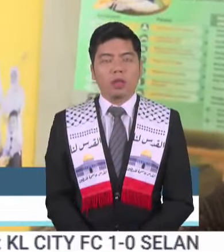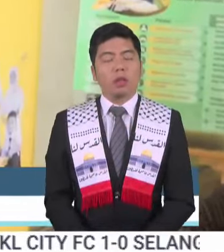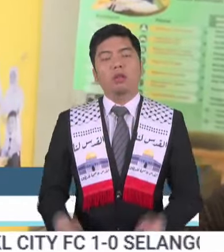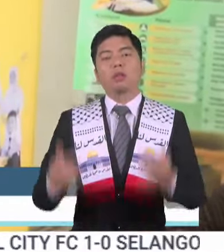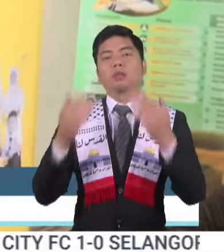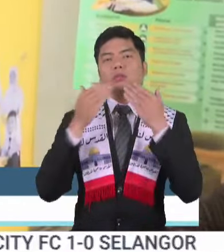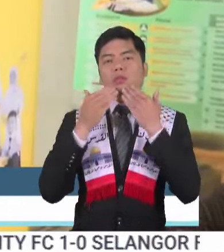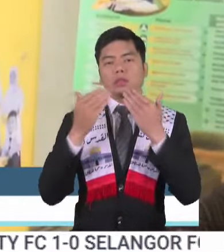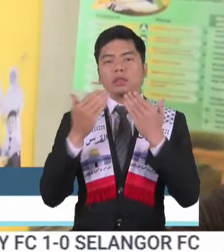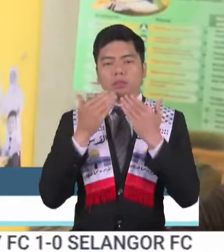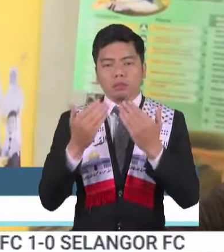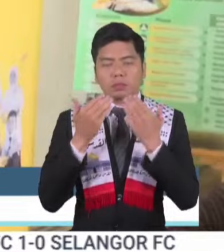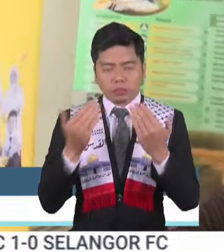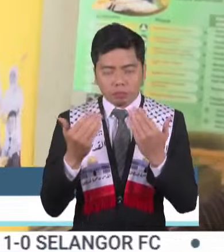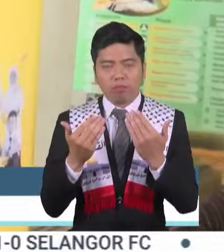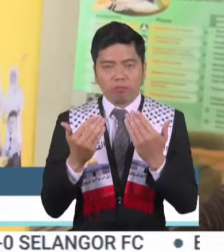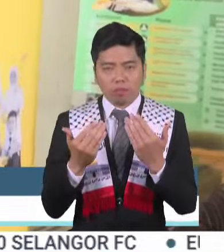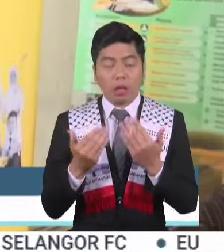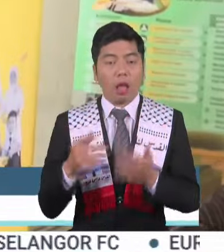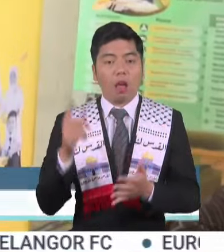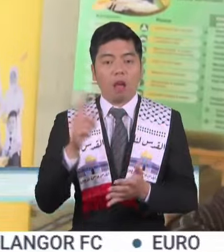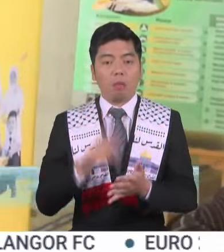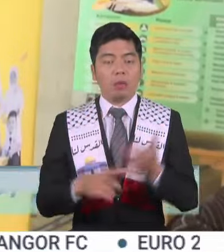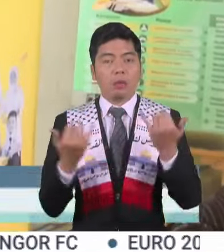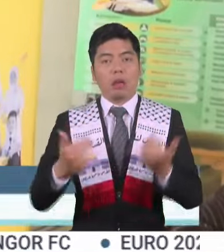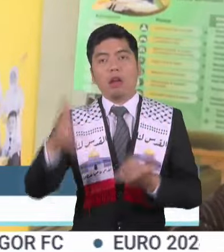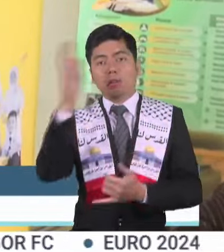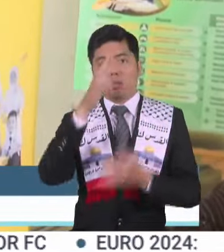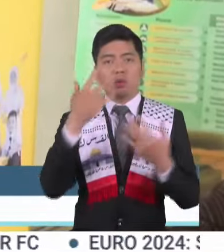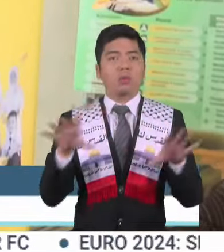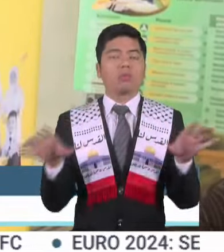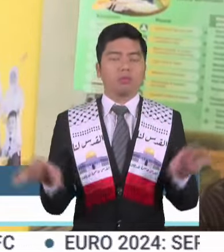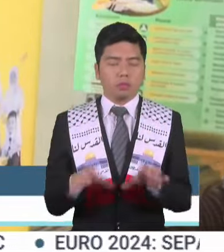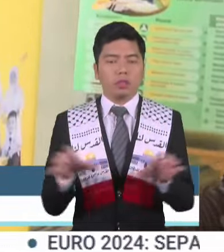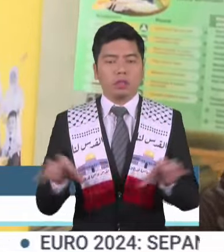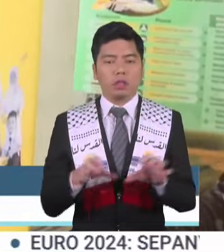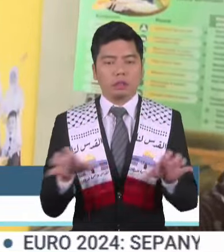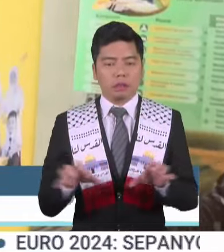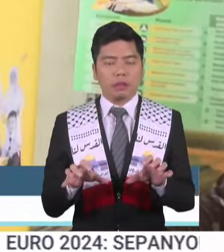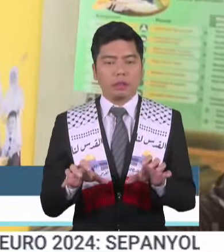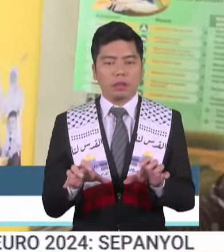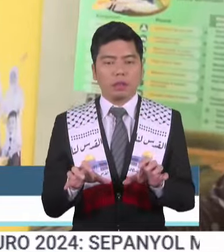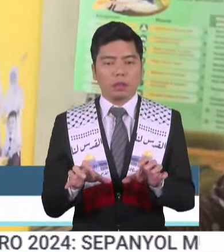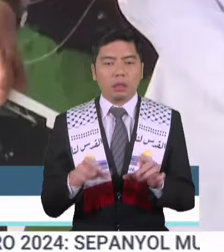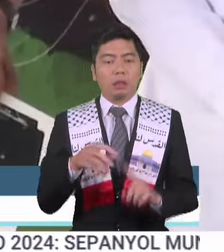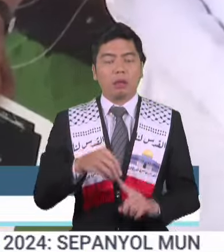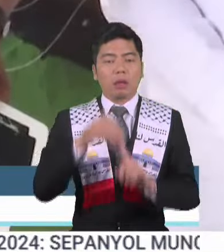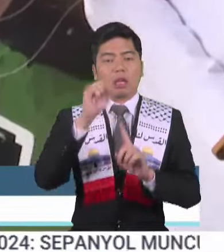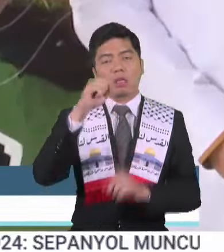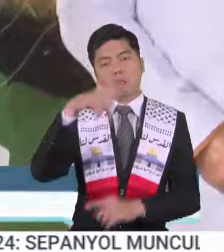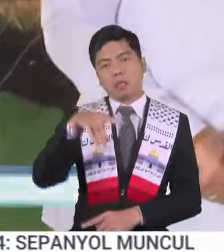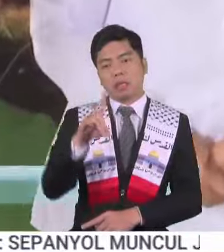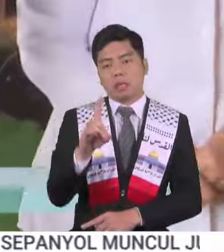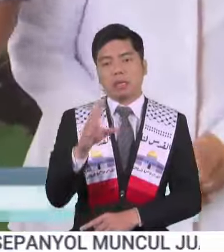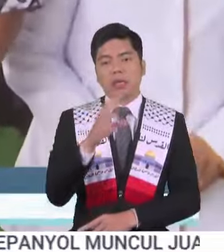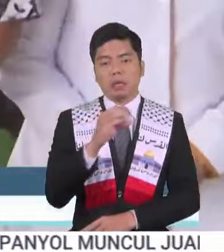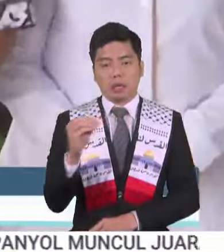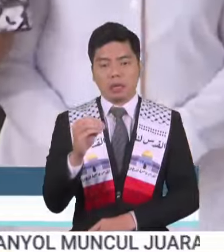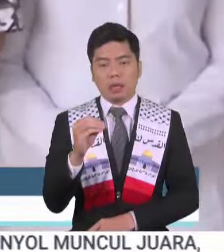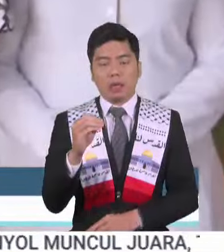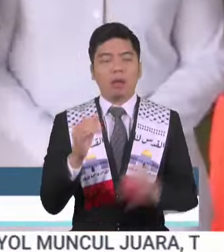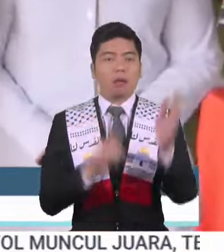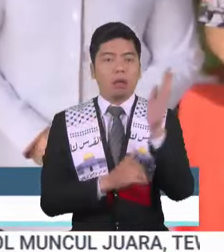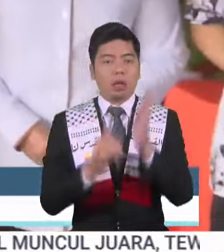kasih apa yang dibuat oleh kerjaan sekarang ini. Terima sekali SPB dan Ayada